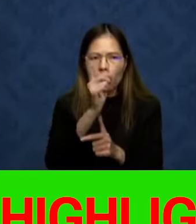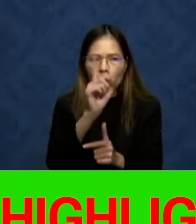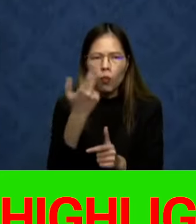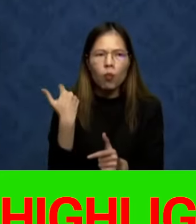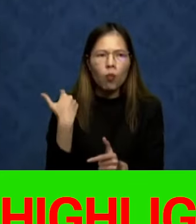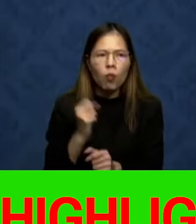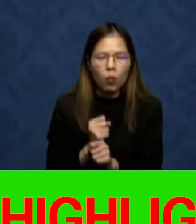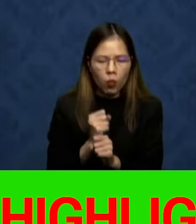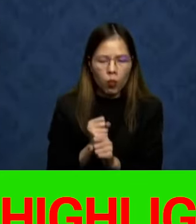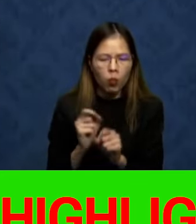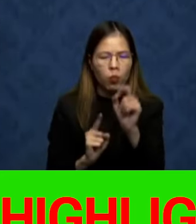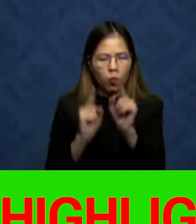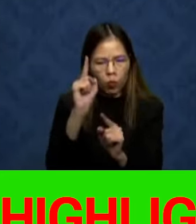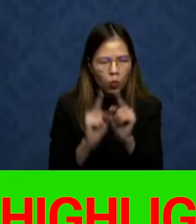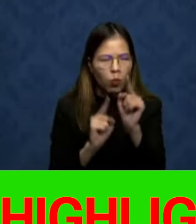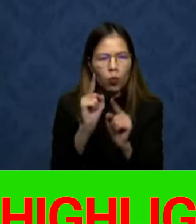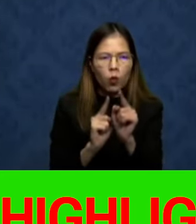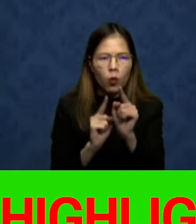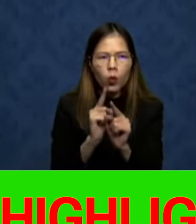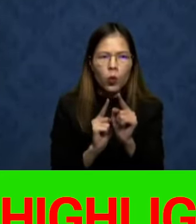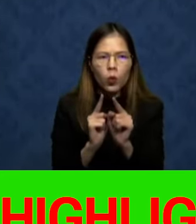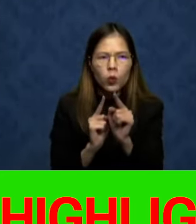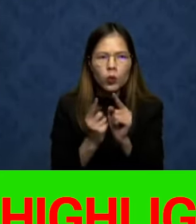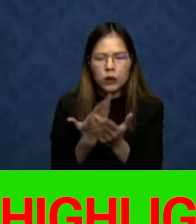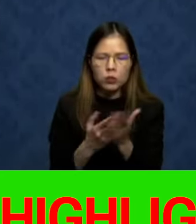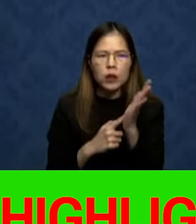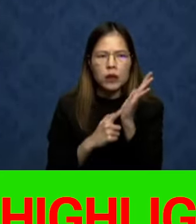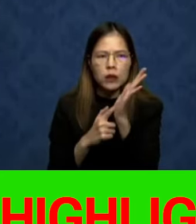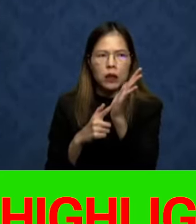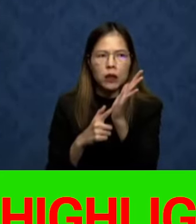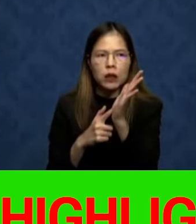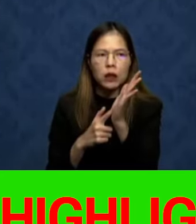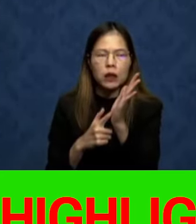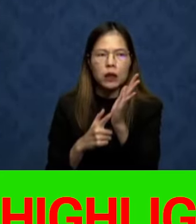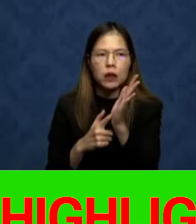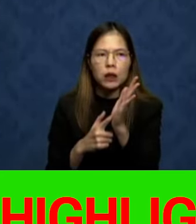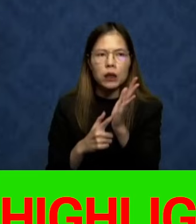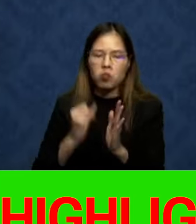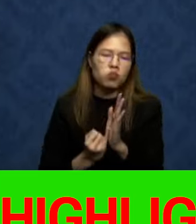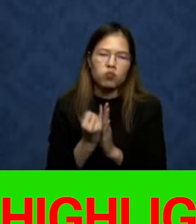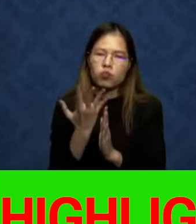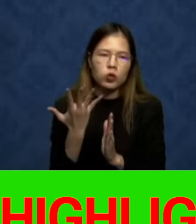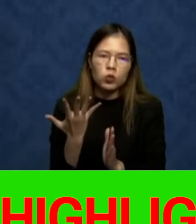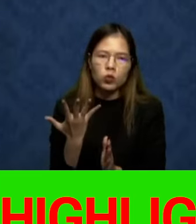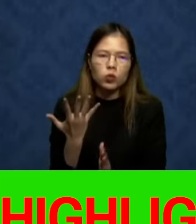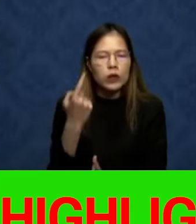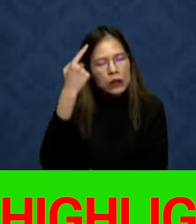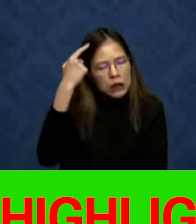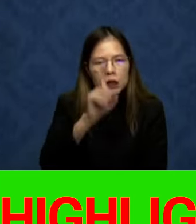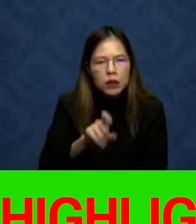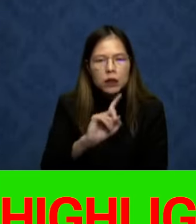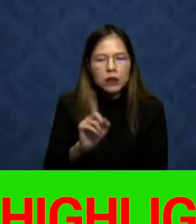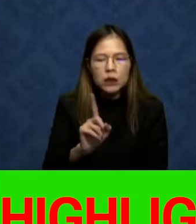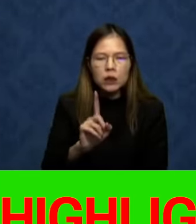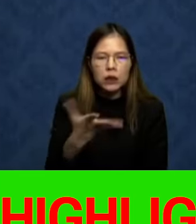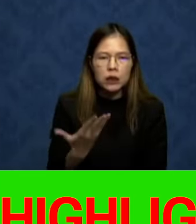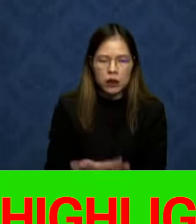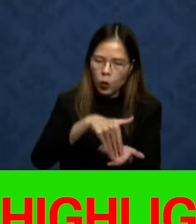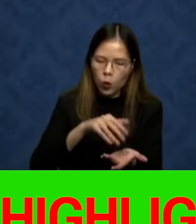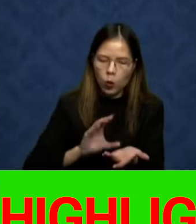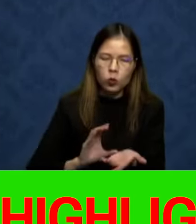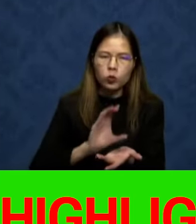ที่มาของการคำนวณงบจ่ายลงทุนที่สำนักงบประมาณเสนอเนี่ยไม่น่าจะถูกต้องน่าจะสับสนระหว่างงบจ่าย